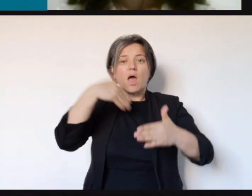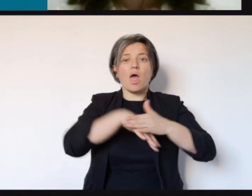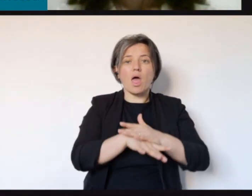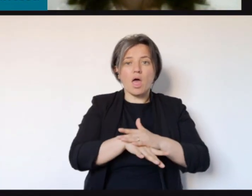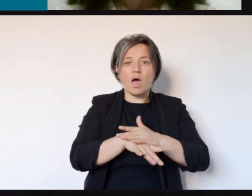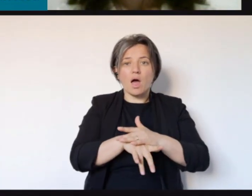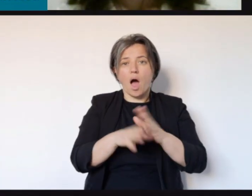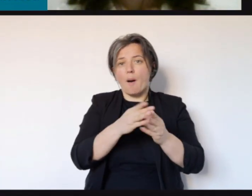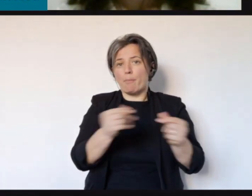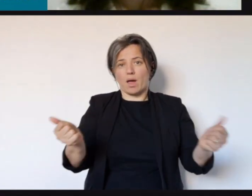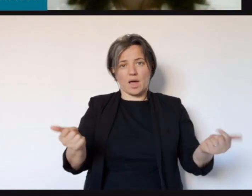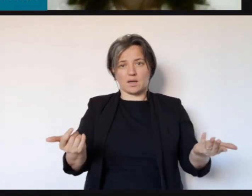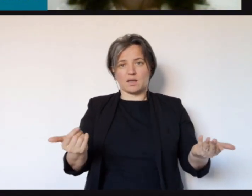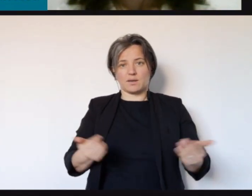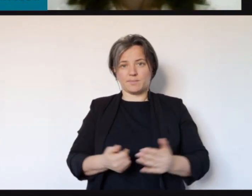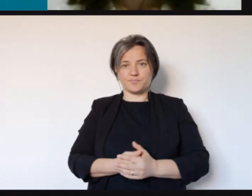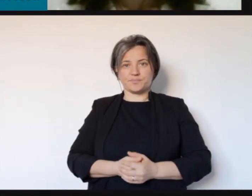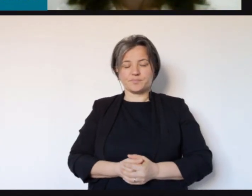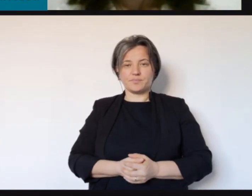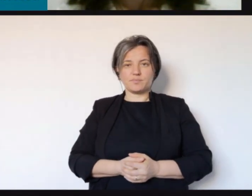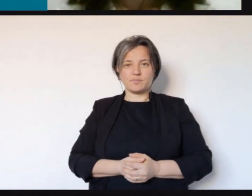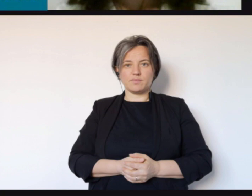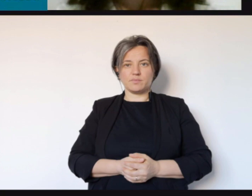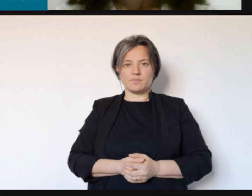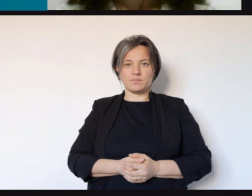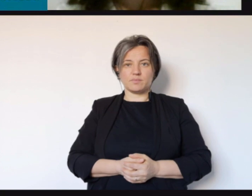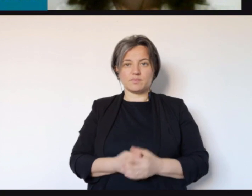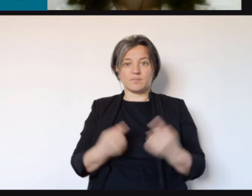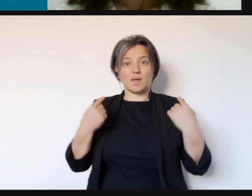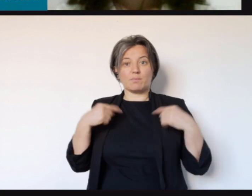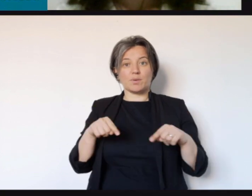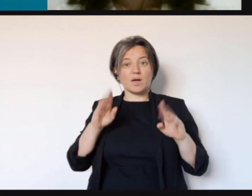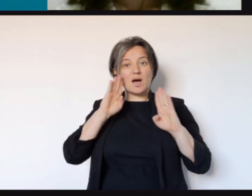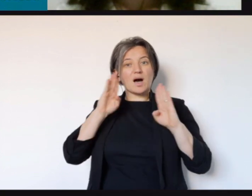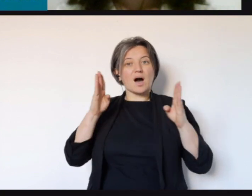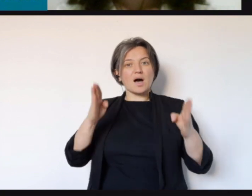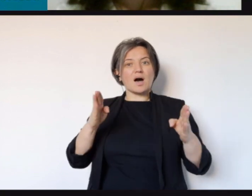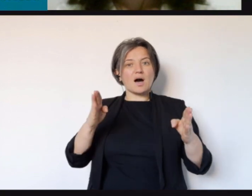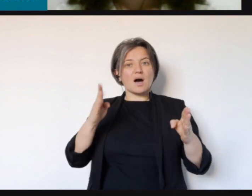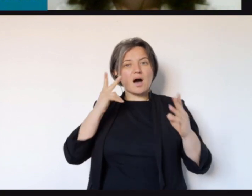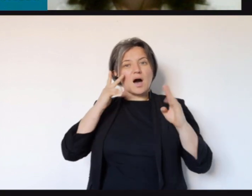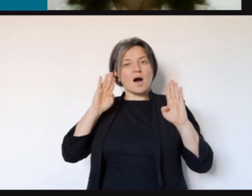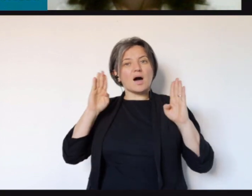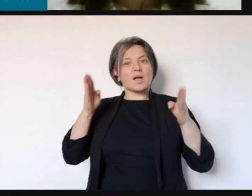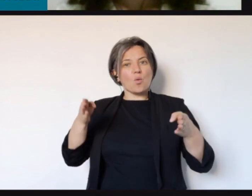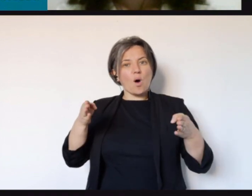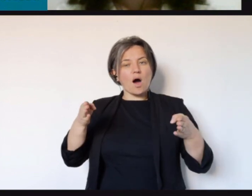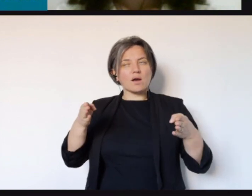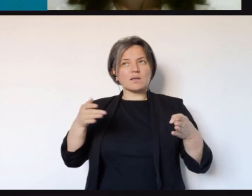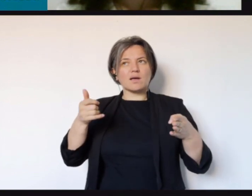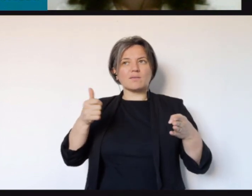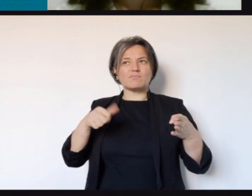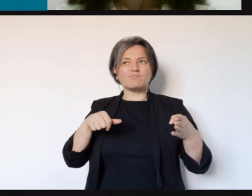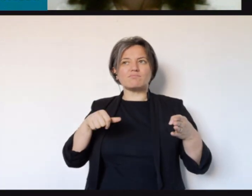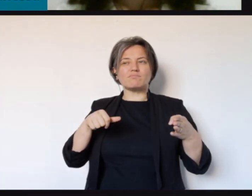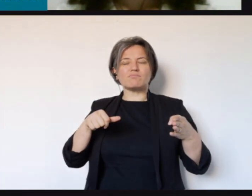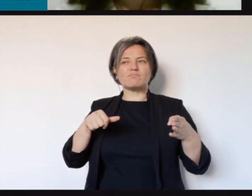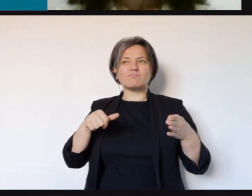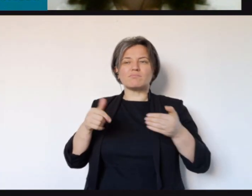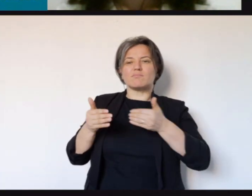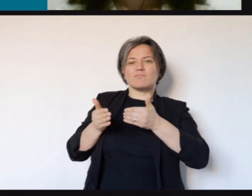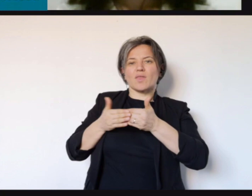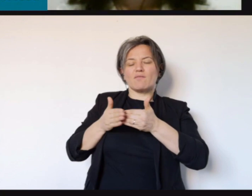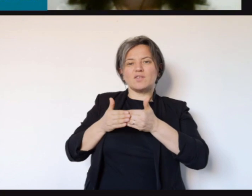E questo riguarda anche lo stare vicini e lo stare lontani. Lo stare